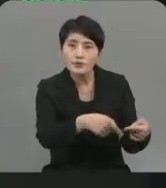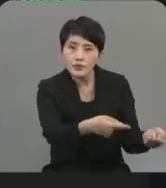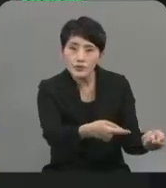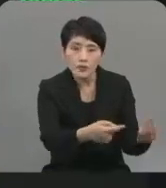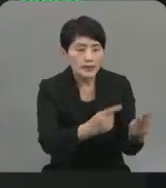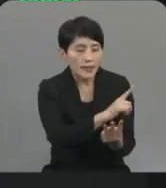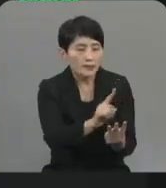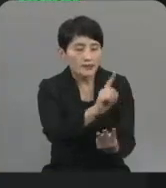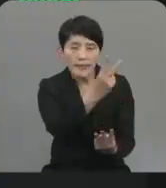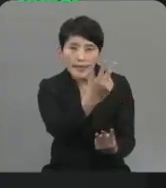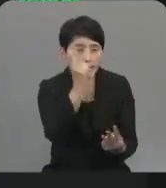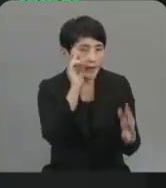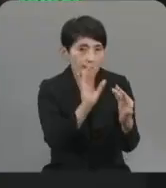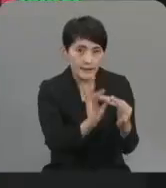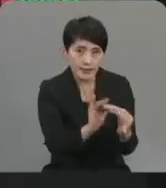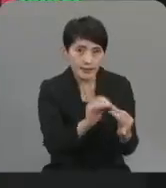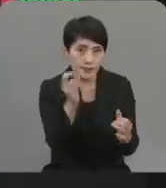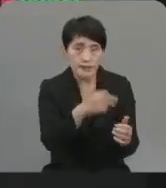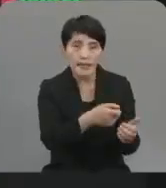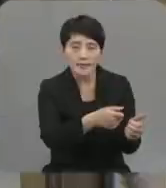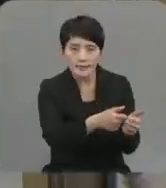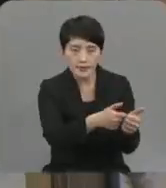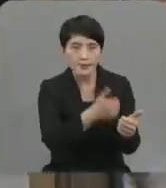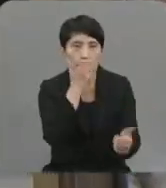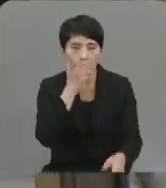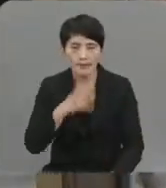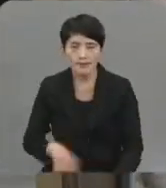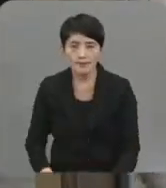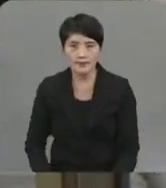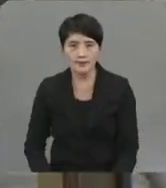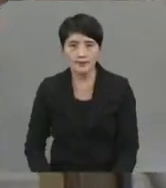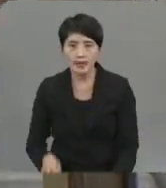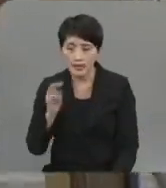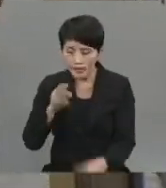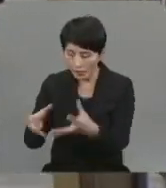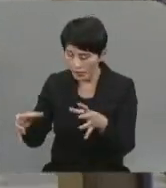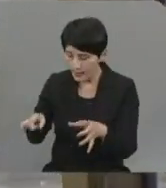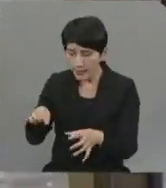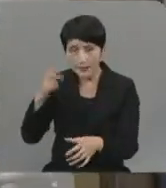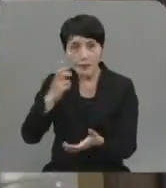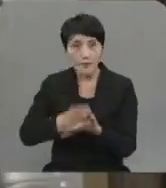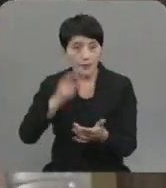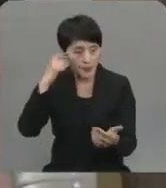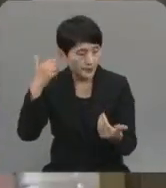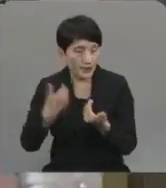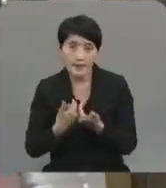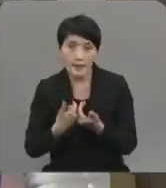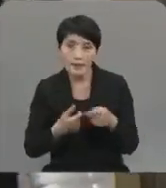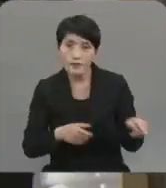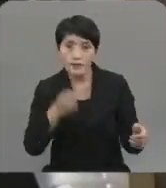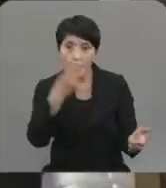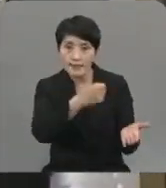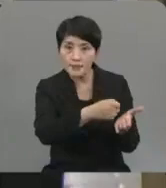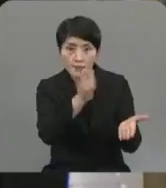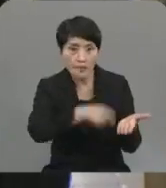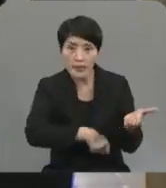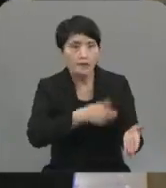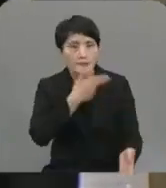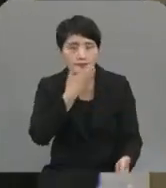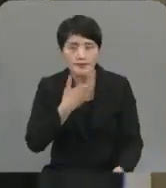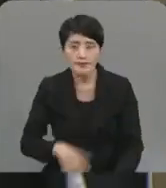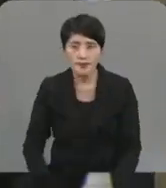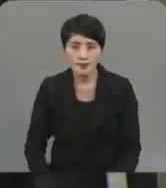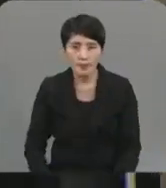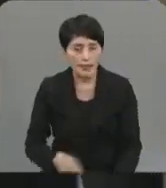có hơn một nửa nghị sĩ tại quốc hội tham gia vào được hơn 2/3 nghị sĩ tham gia bỏ phiếu tán thành Tuy nhiên đảng cầm quyền sức mạnh Quốc Dân Hiện đang